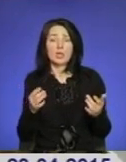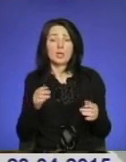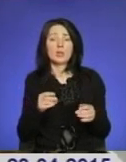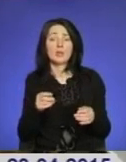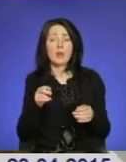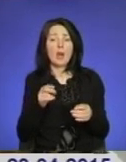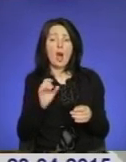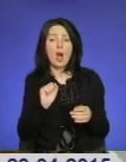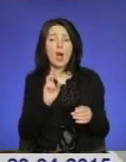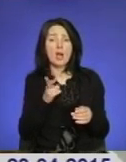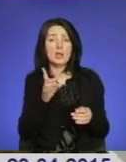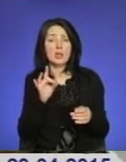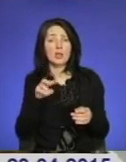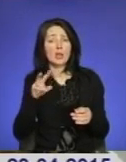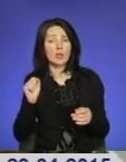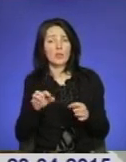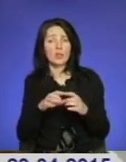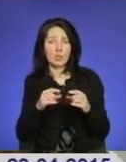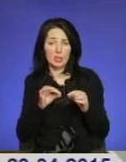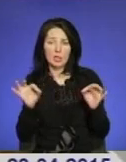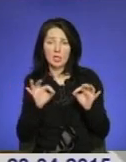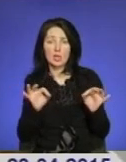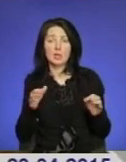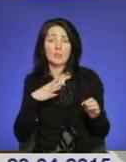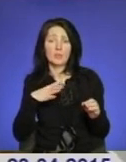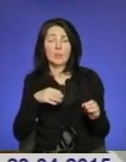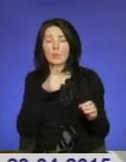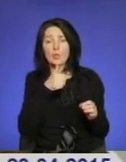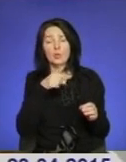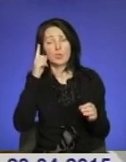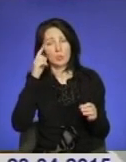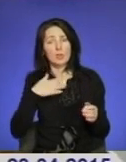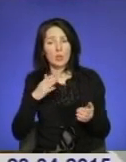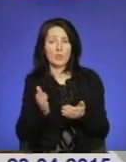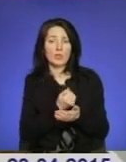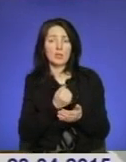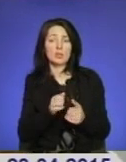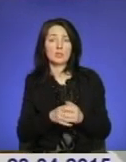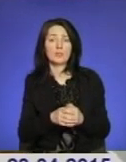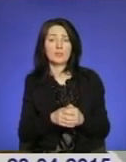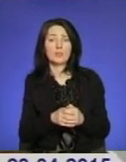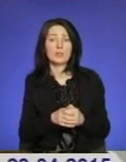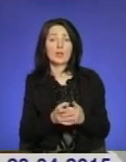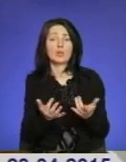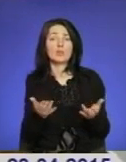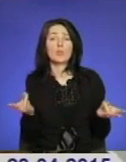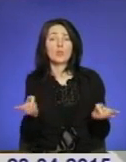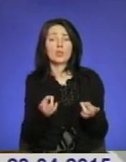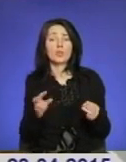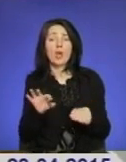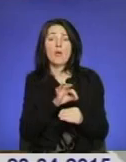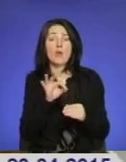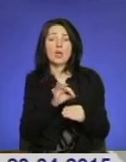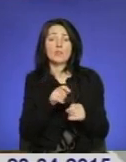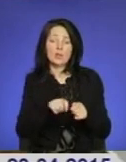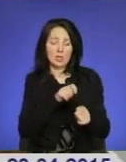ниток. Сподіваємося також попробувати і думаємо, що нам вдасться. Що ще потрібно? Вишивальна